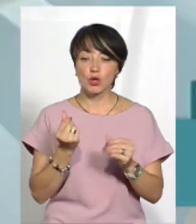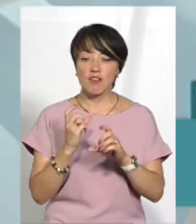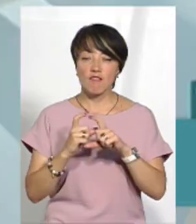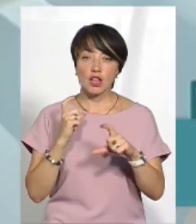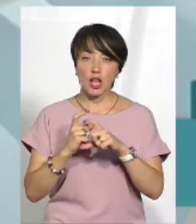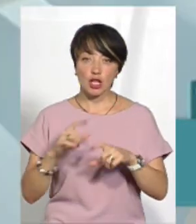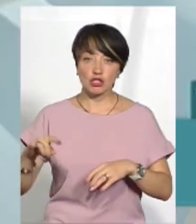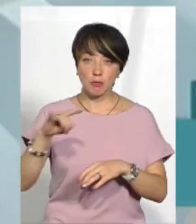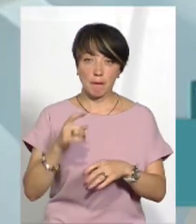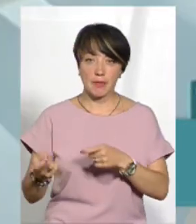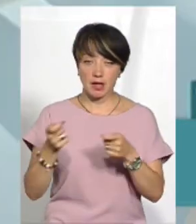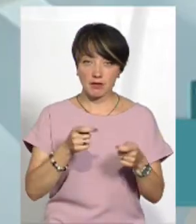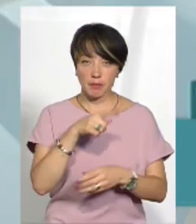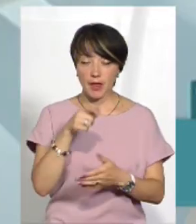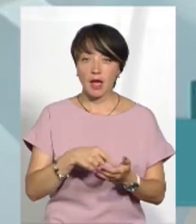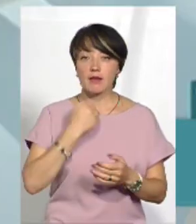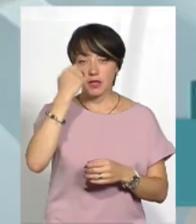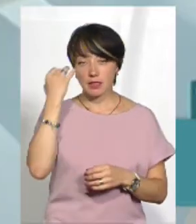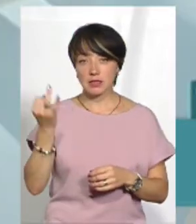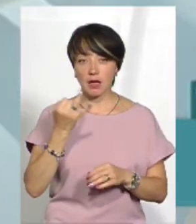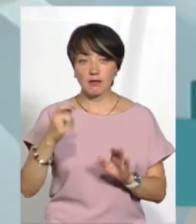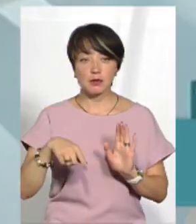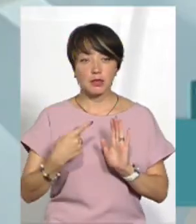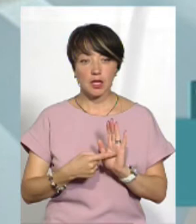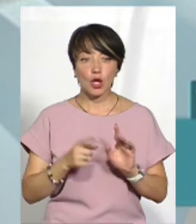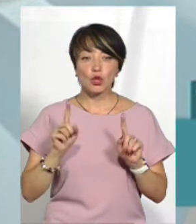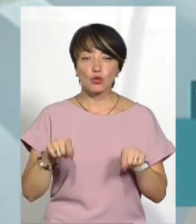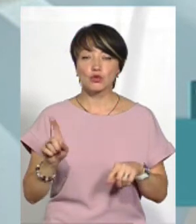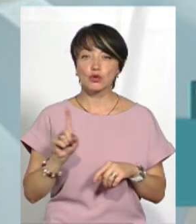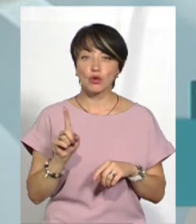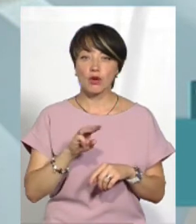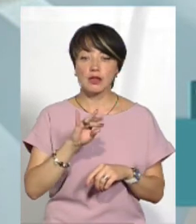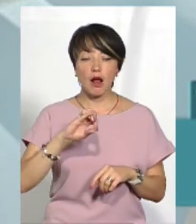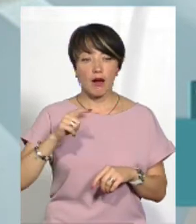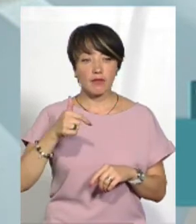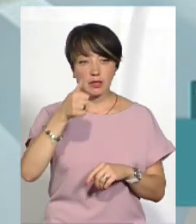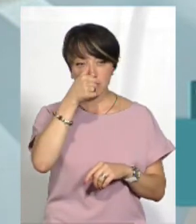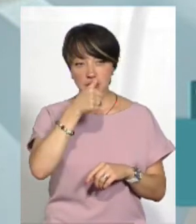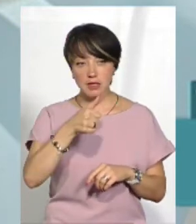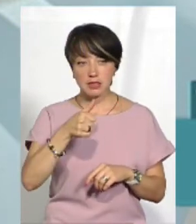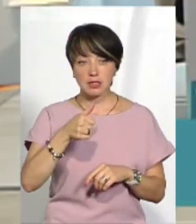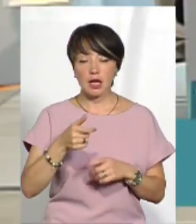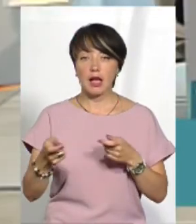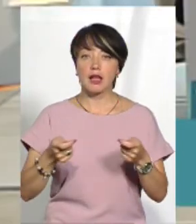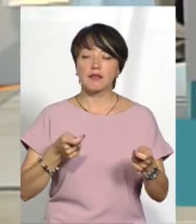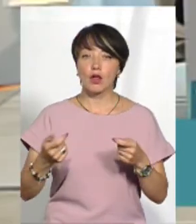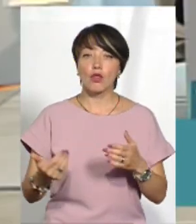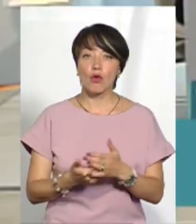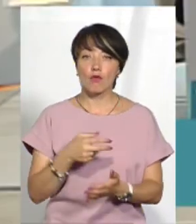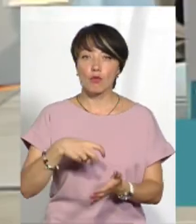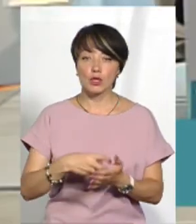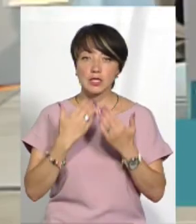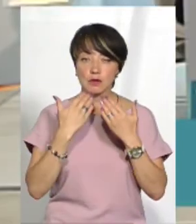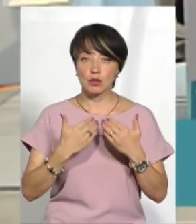і я дуже вдячний вам за таке цікаве запитання, тому що в травні місяці керівництво Нової